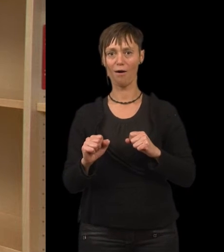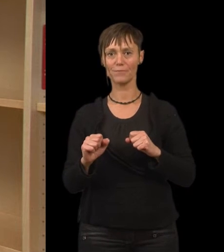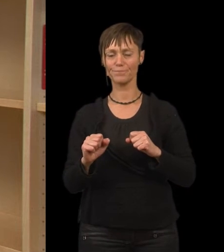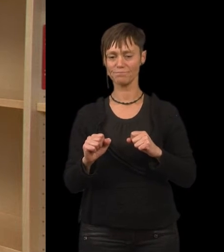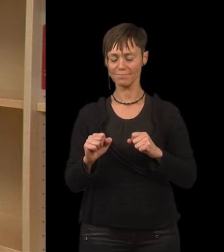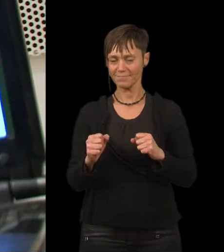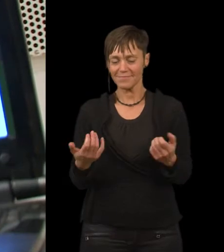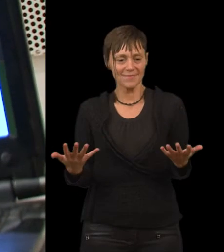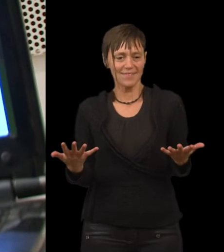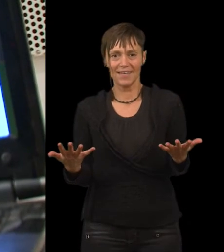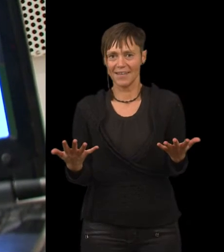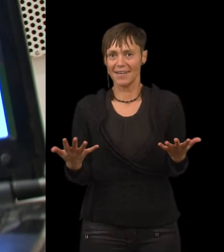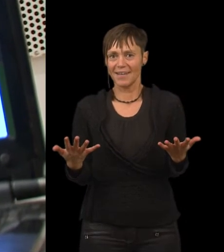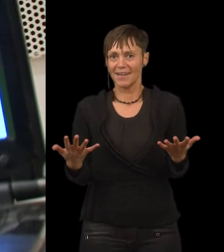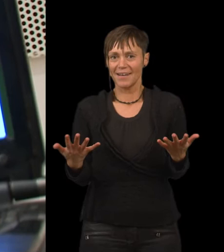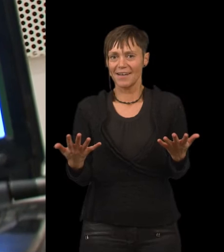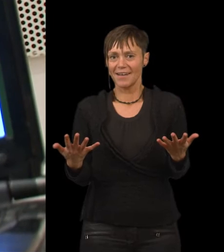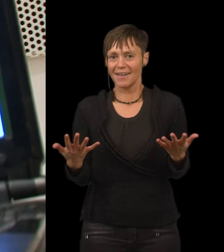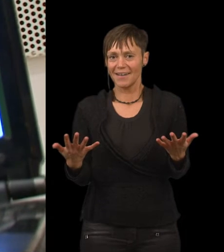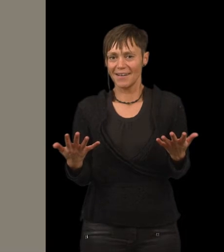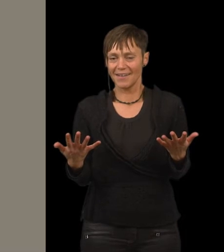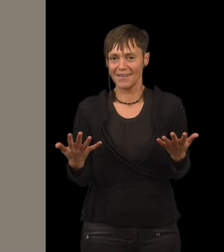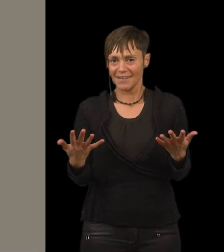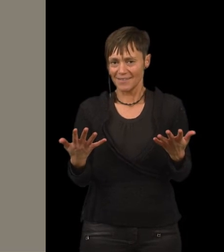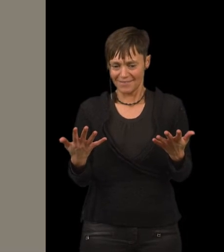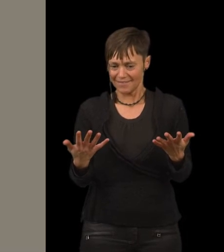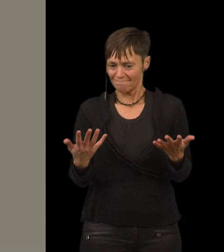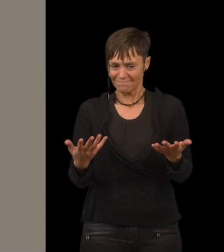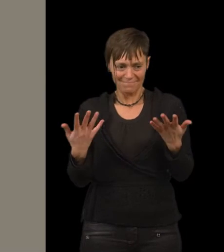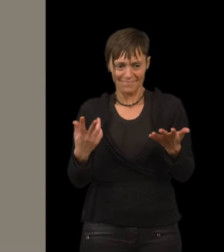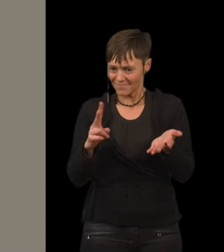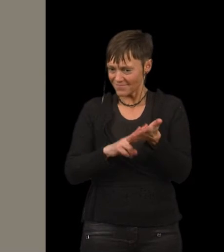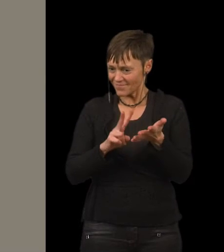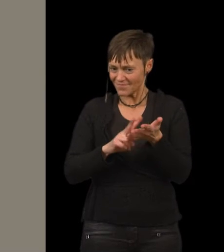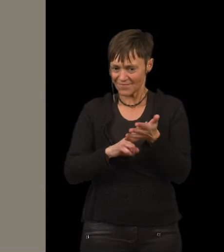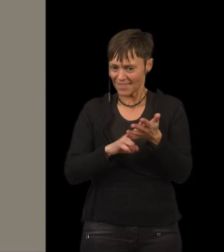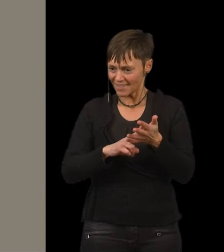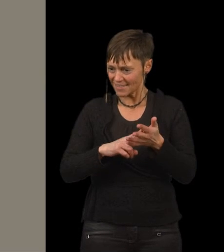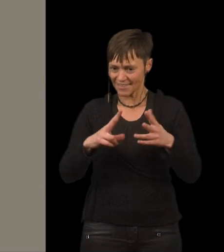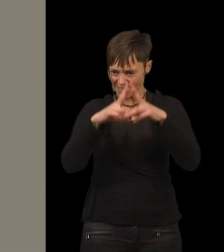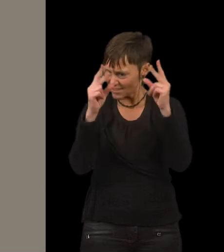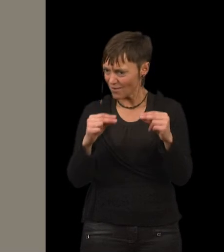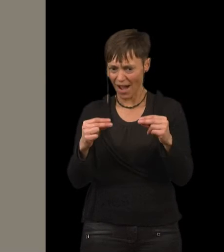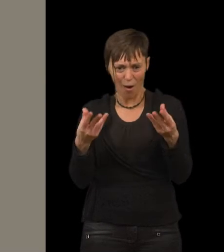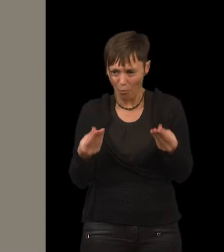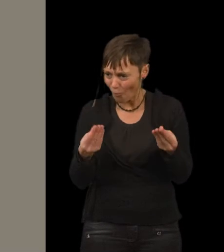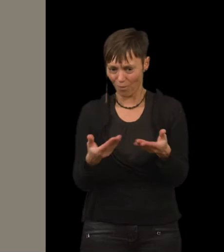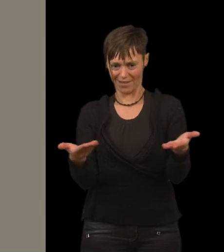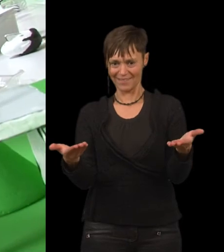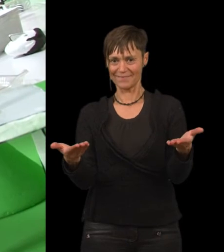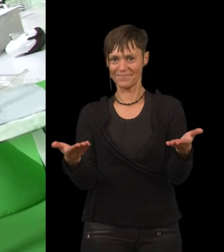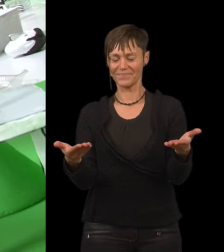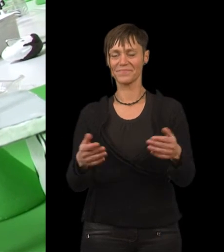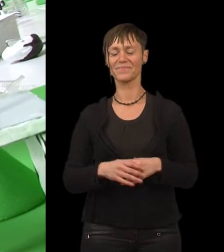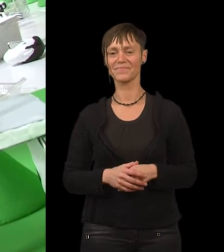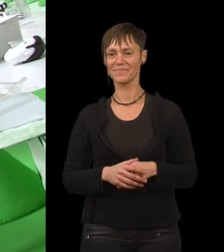Et du coup, c'était vraiment la réalisation concrète de l'histoire. Ah oui, en plus, Ouais, c'est dans une